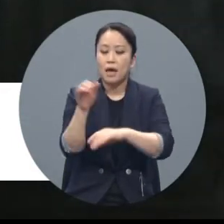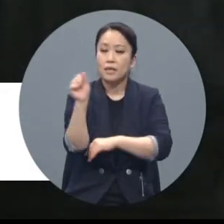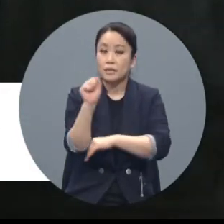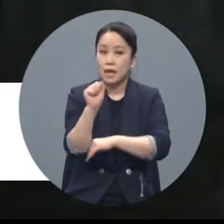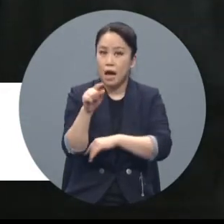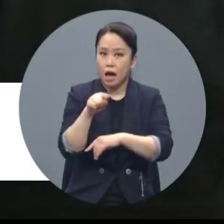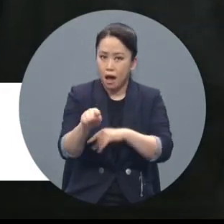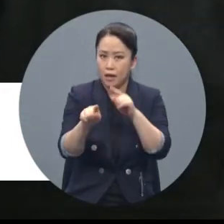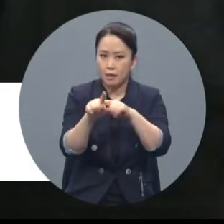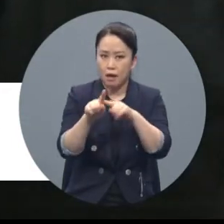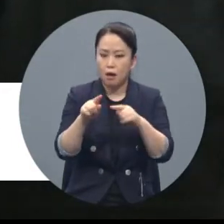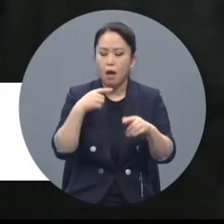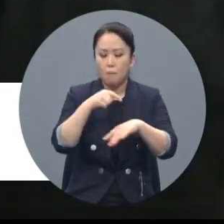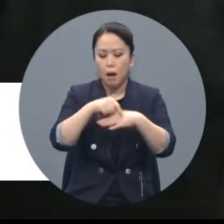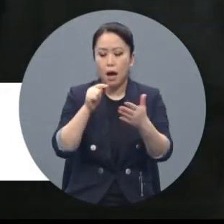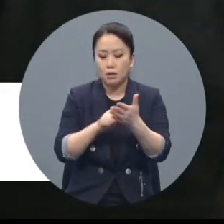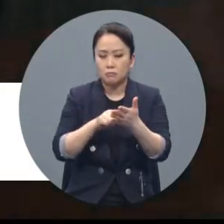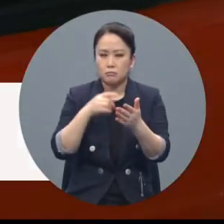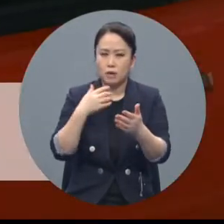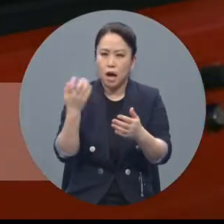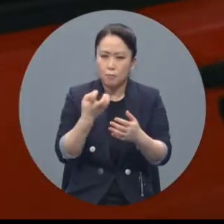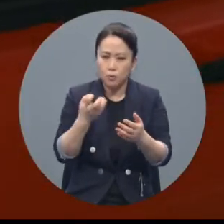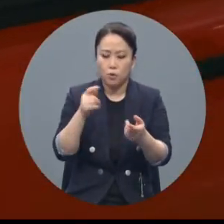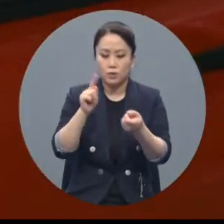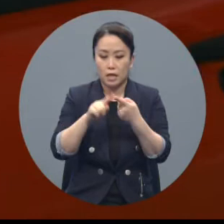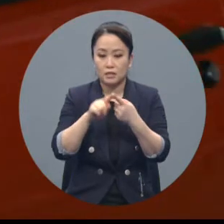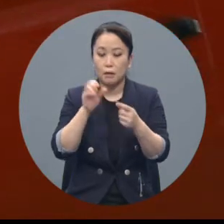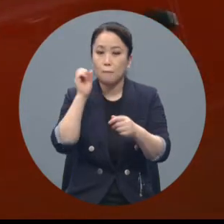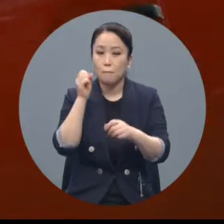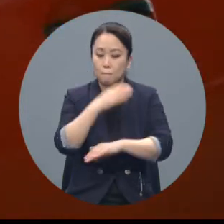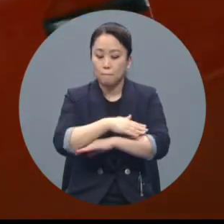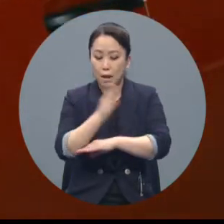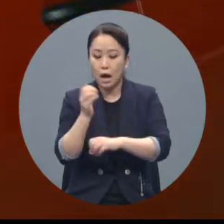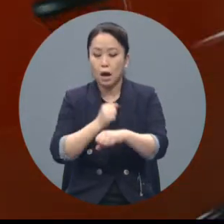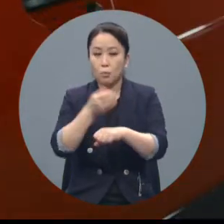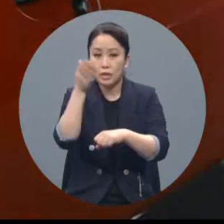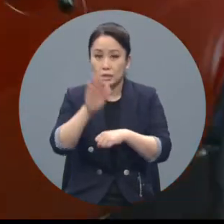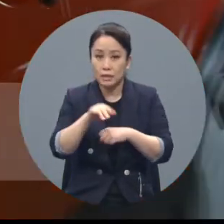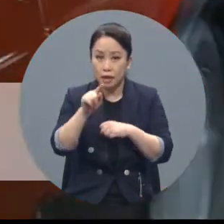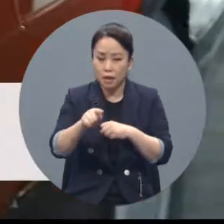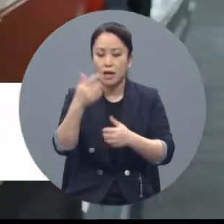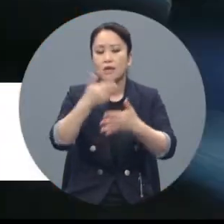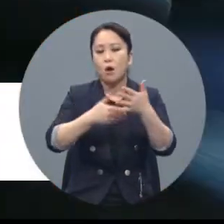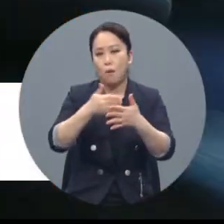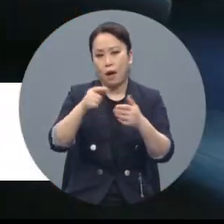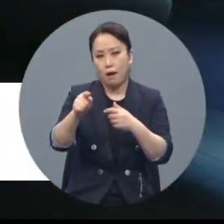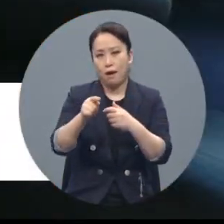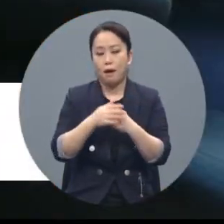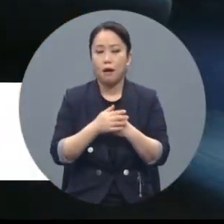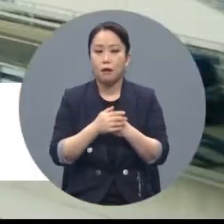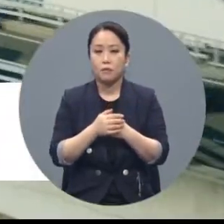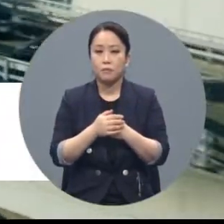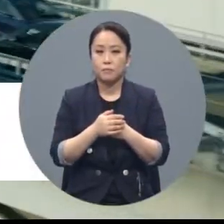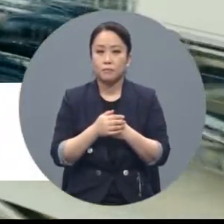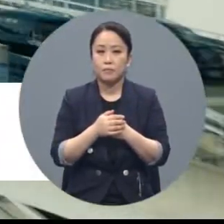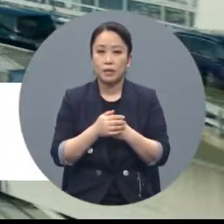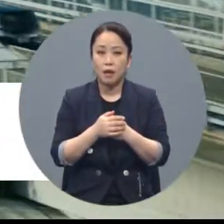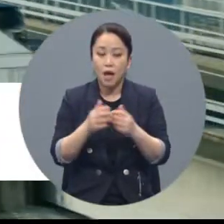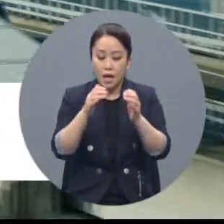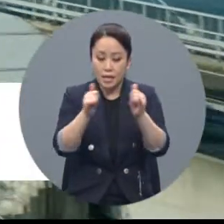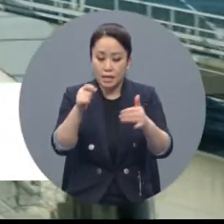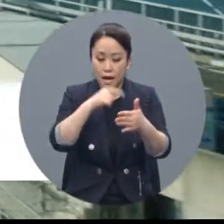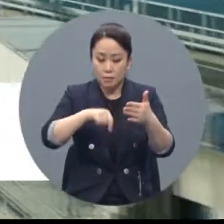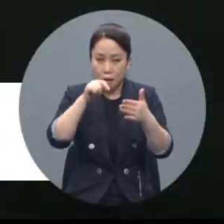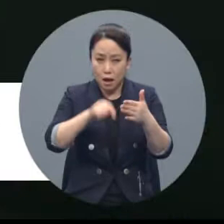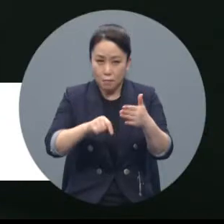사람의 이야기가 드라이브 마이카입니다. 무라카미 하루키의 동명 소설을 영화화했습니다. 인간 내면의